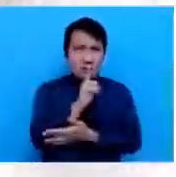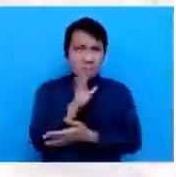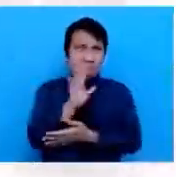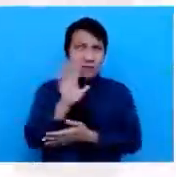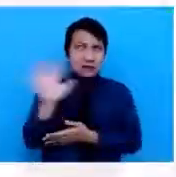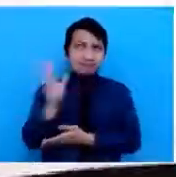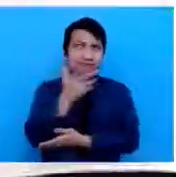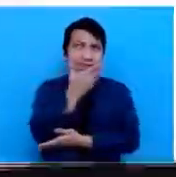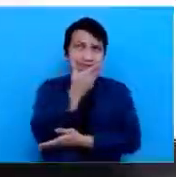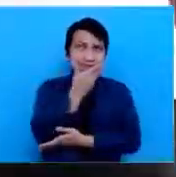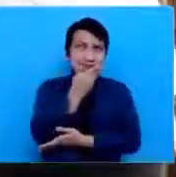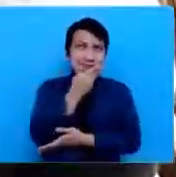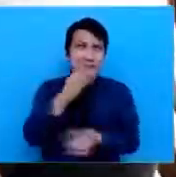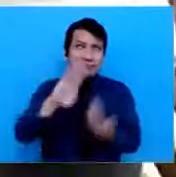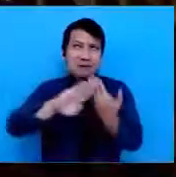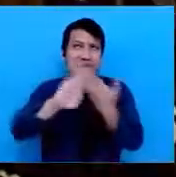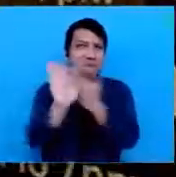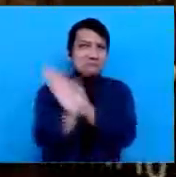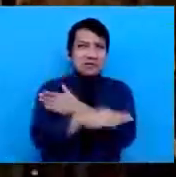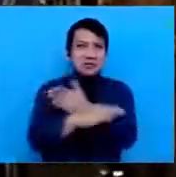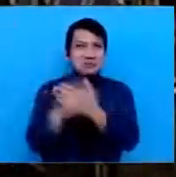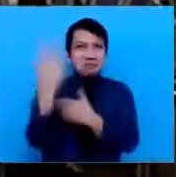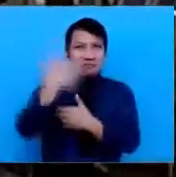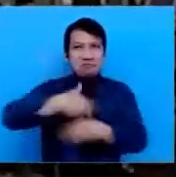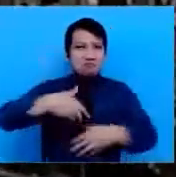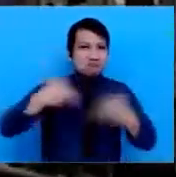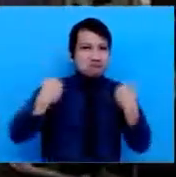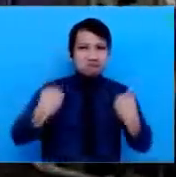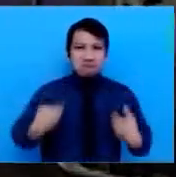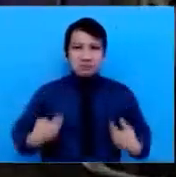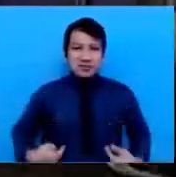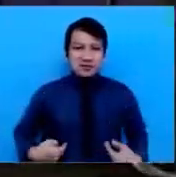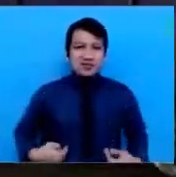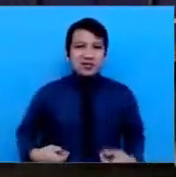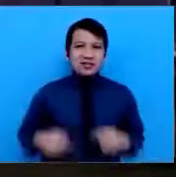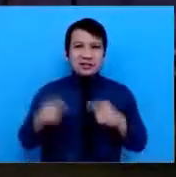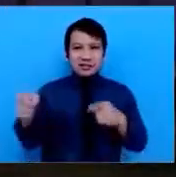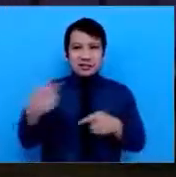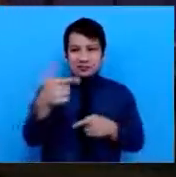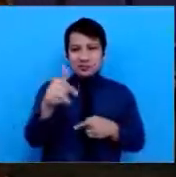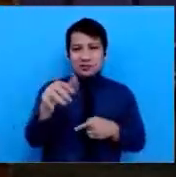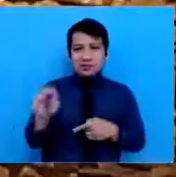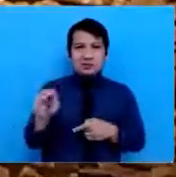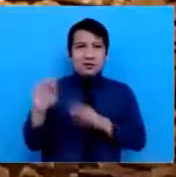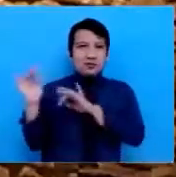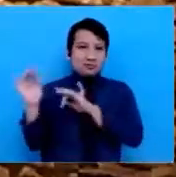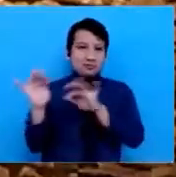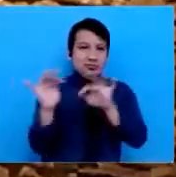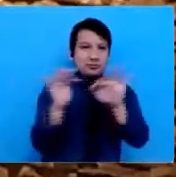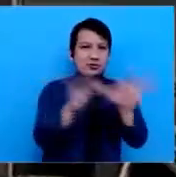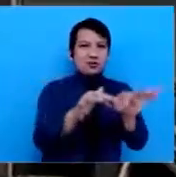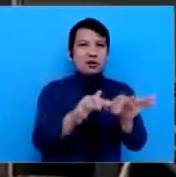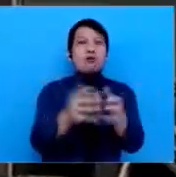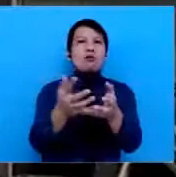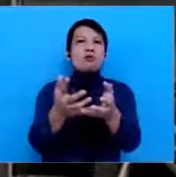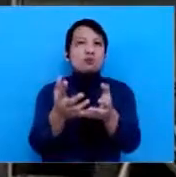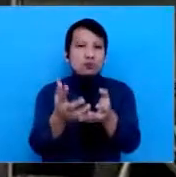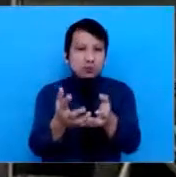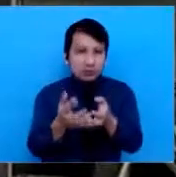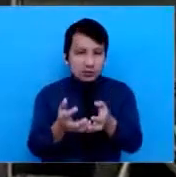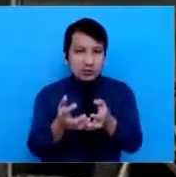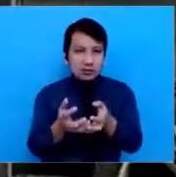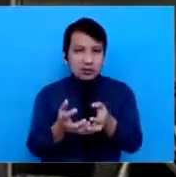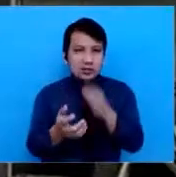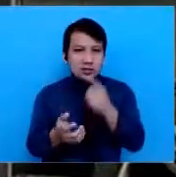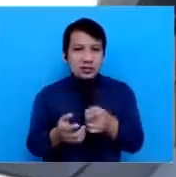ang pagbalik alindog. Kaya naman ang mga gym, dinarayo na mga determinadong maabot ang kanilang